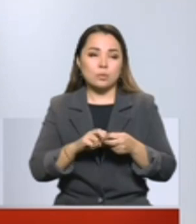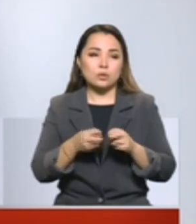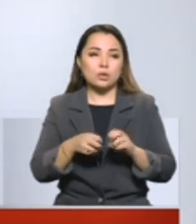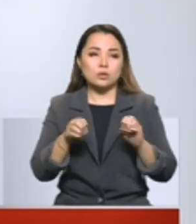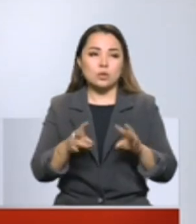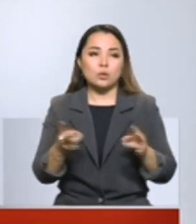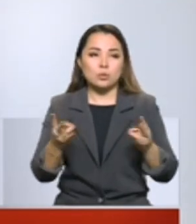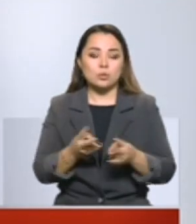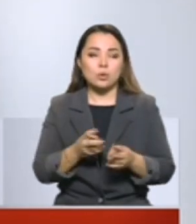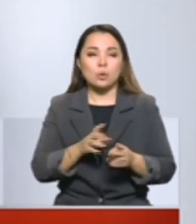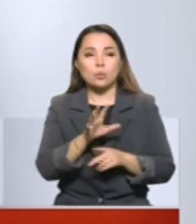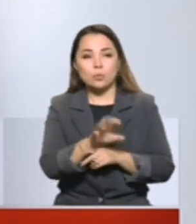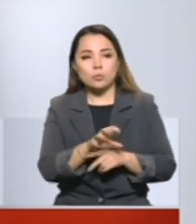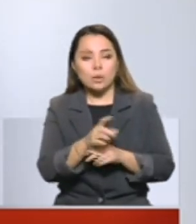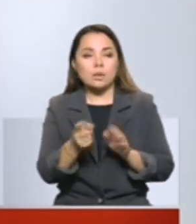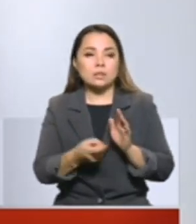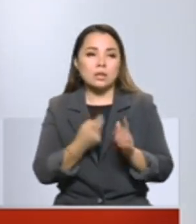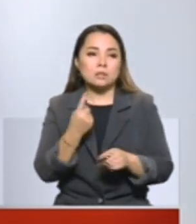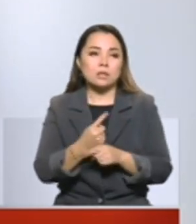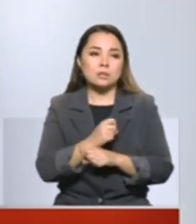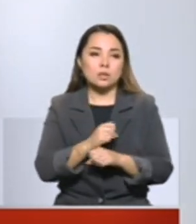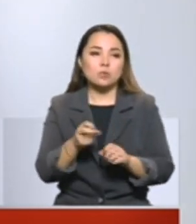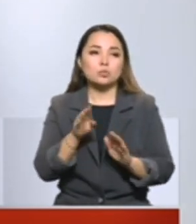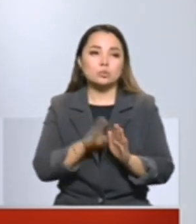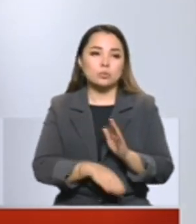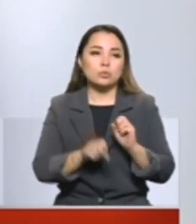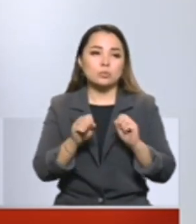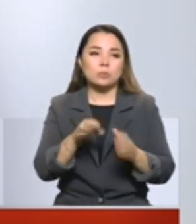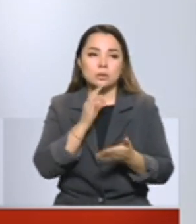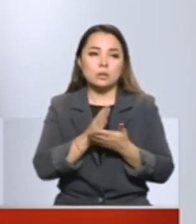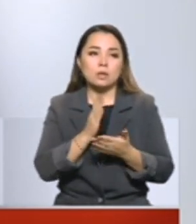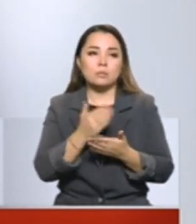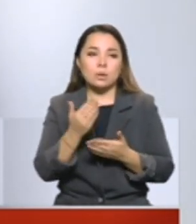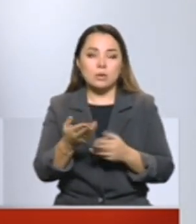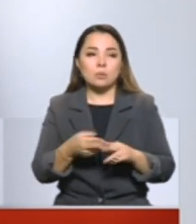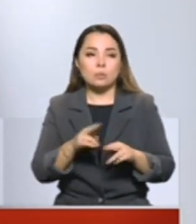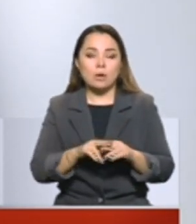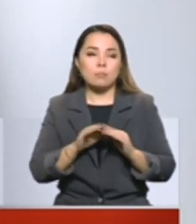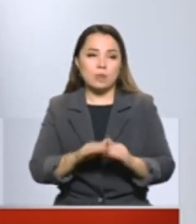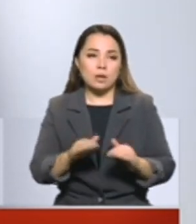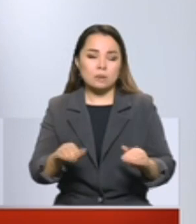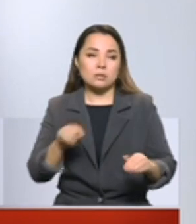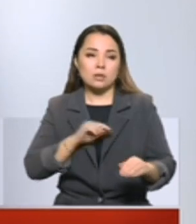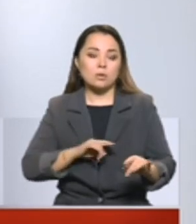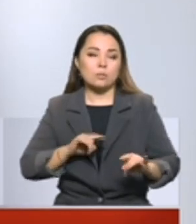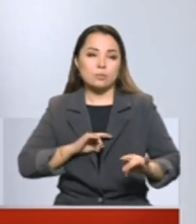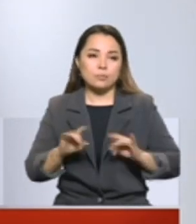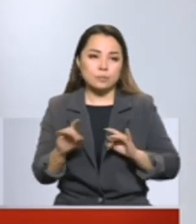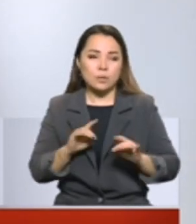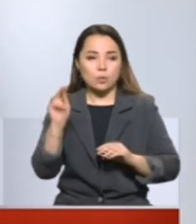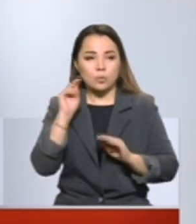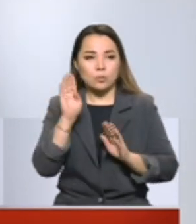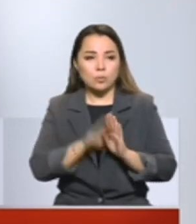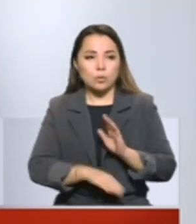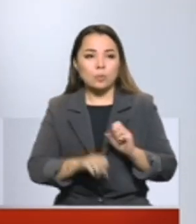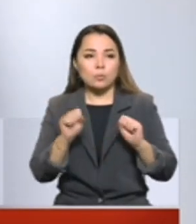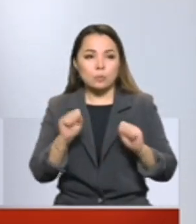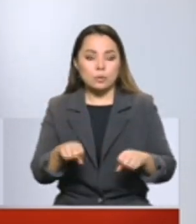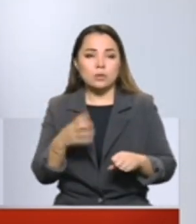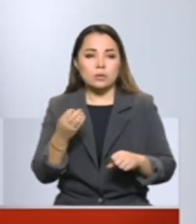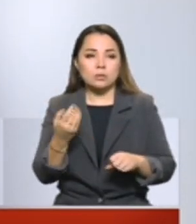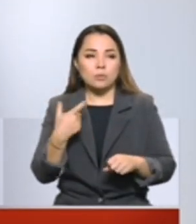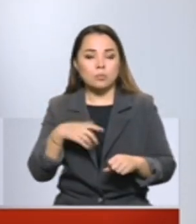шешу керек. Ұрысу, тергеу сынды әрекеттер істі одан ары күрделі етуі мүмкін. Бұдан балалар күйзеліске түсіп, оқу үлгерімі нашарлап,